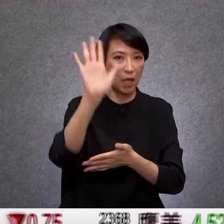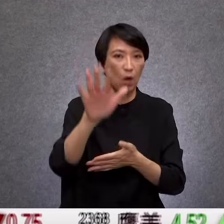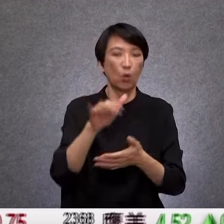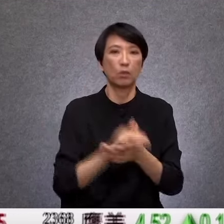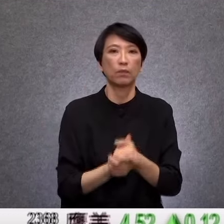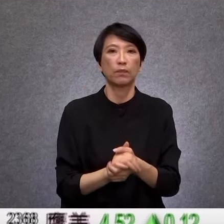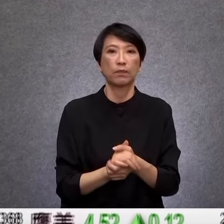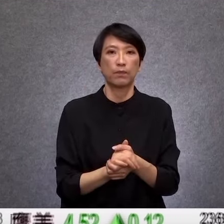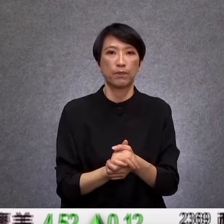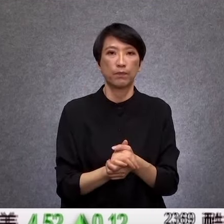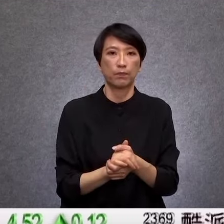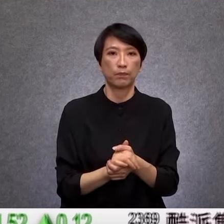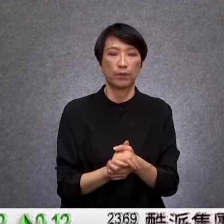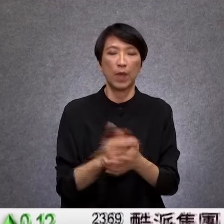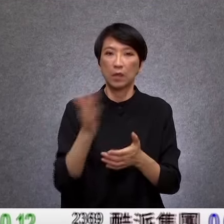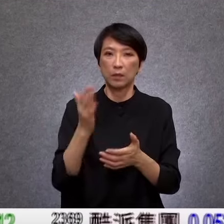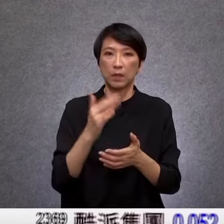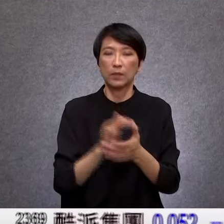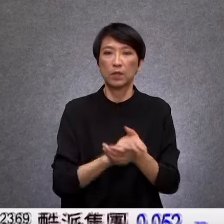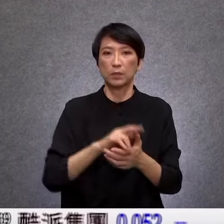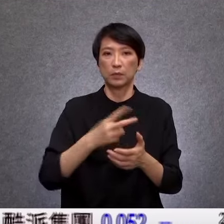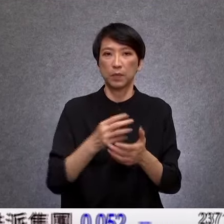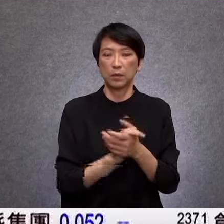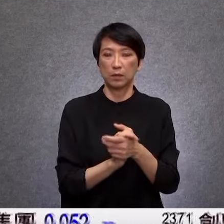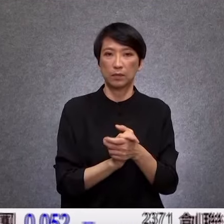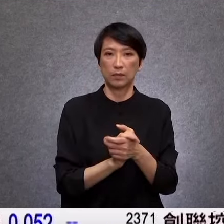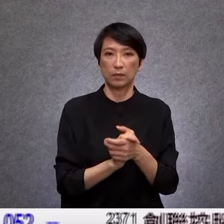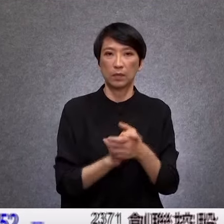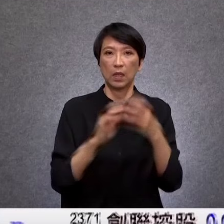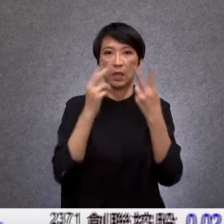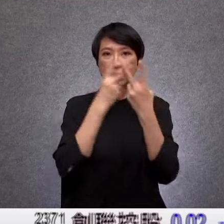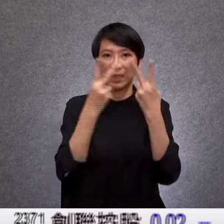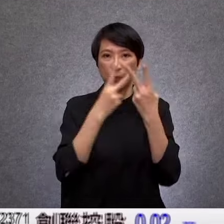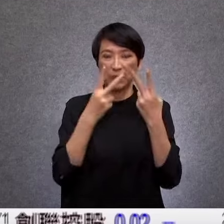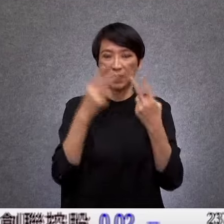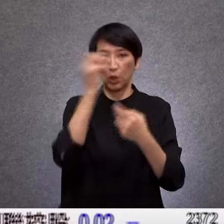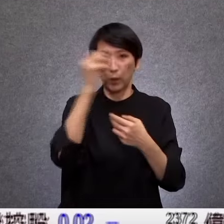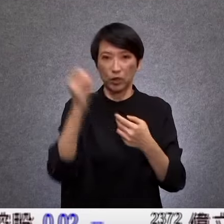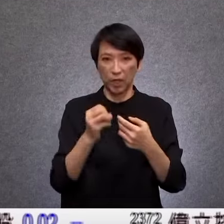24%+嘅。去到5年之後咧，我哋係將佢壓翻落去咧，大概係